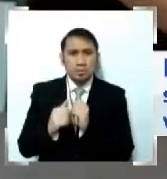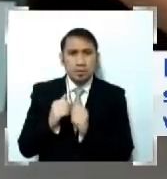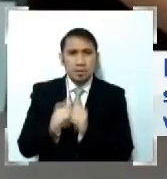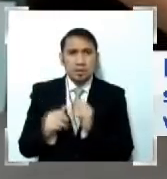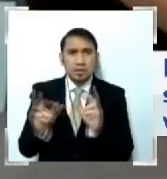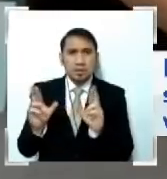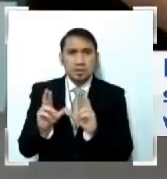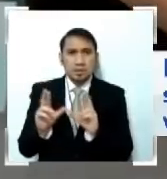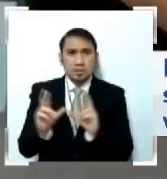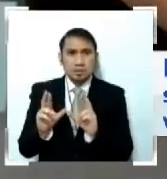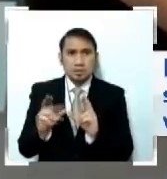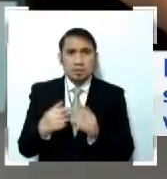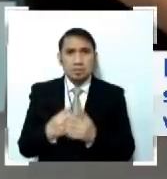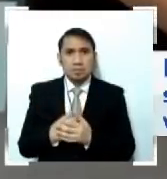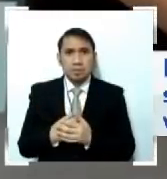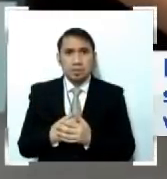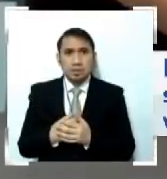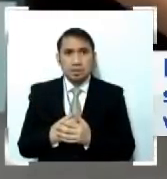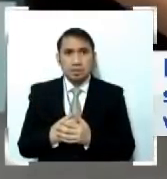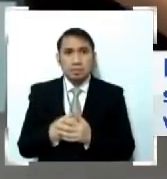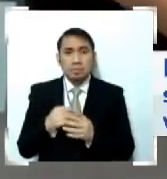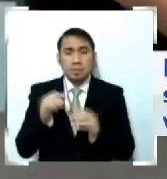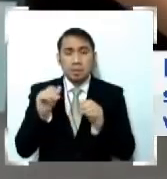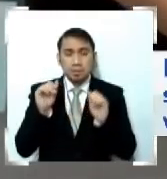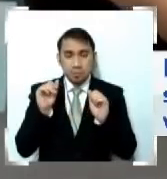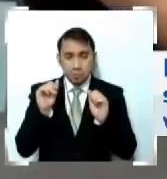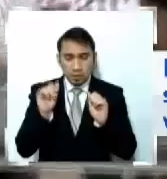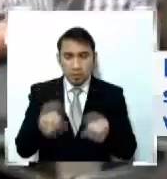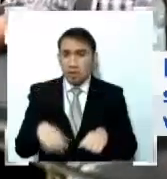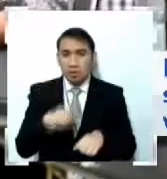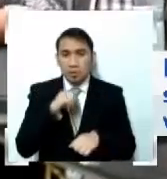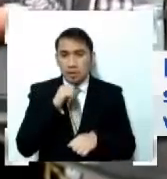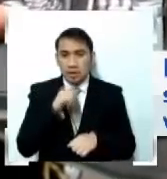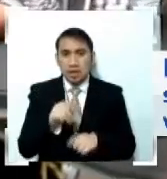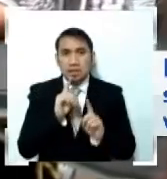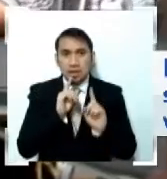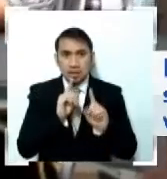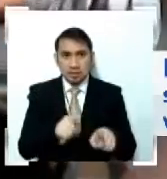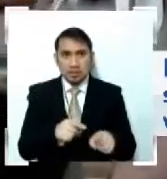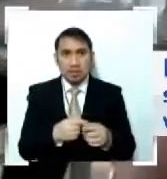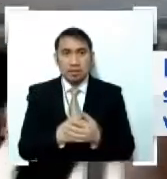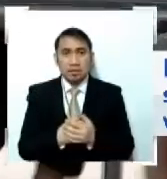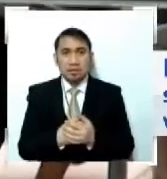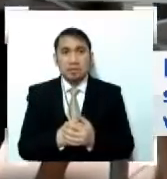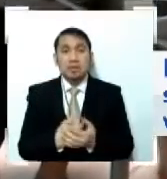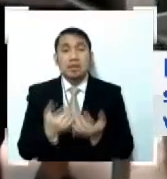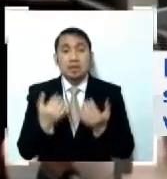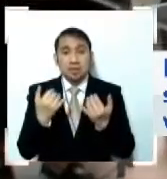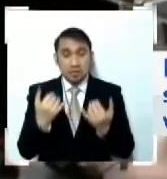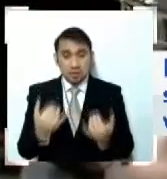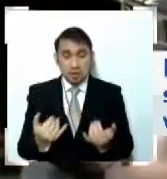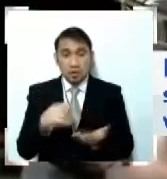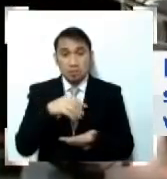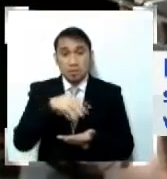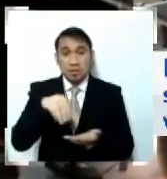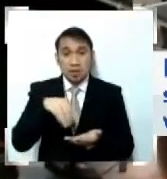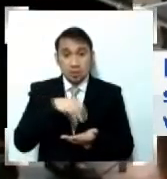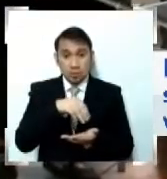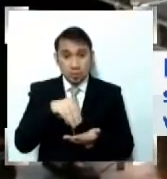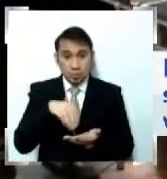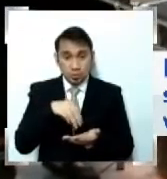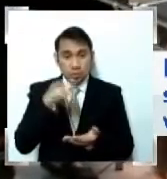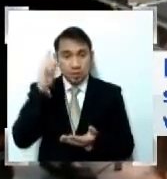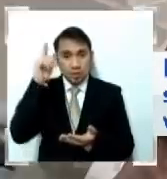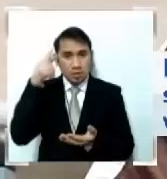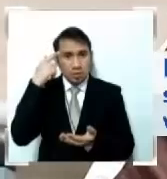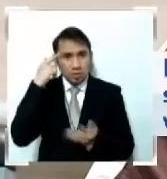sagutin yung mga tanong mo. I have the rights to remain silent. Paglilinaw ng pamahalaang lungsod na Mandaluyong, walang naibentang bakuna slots